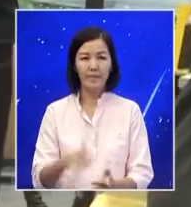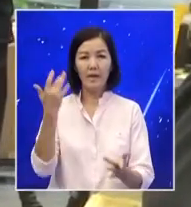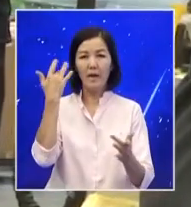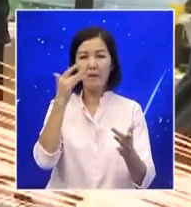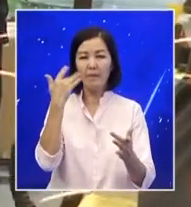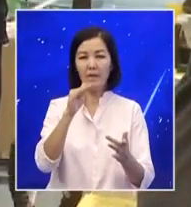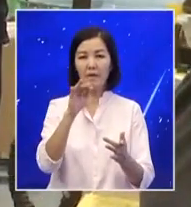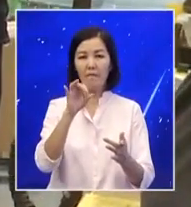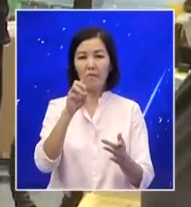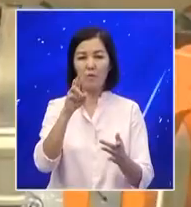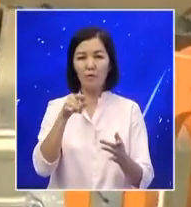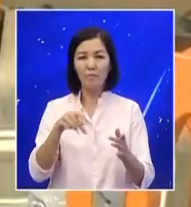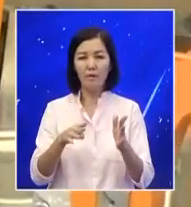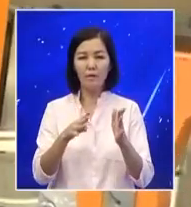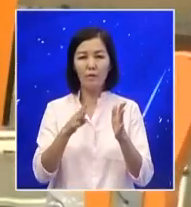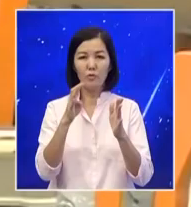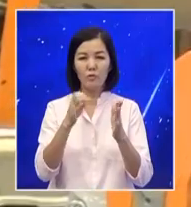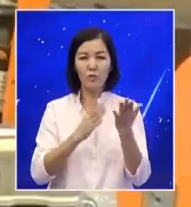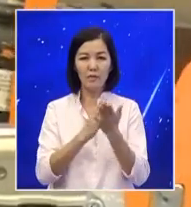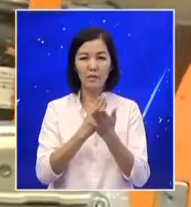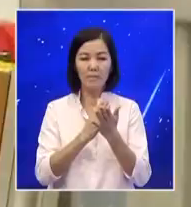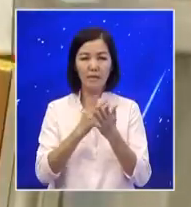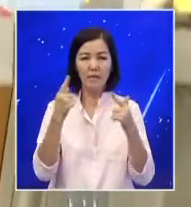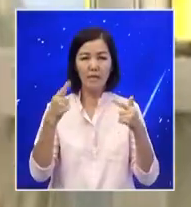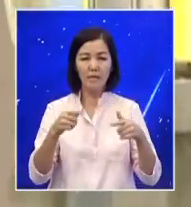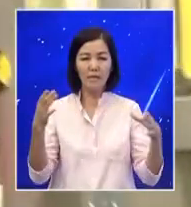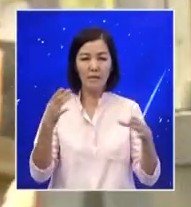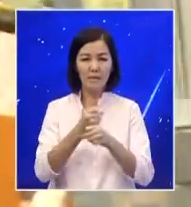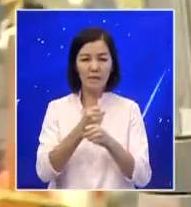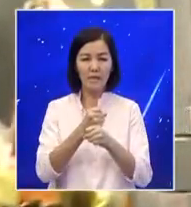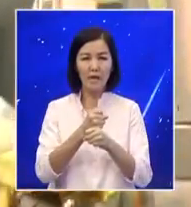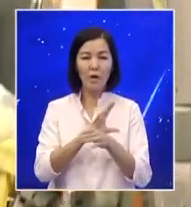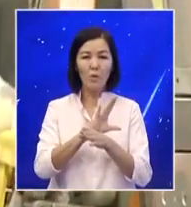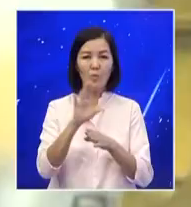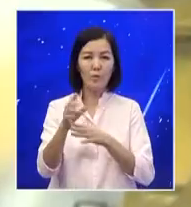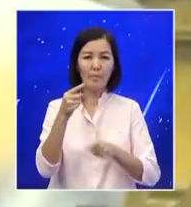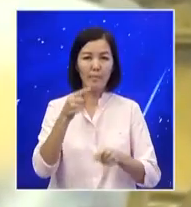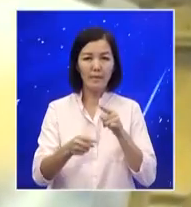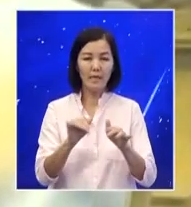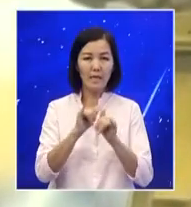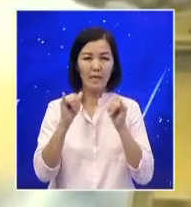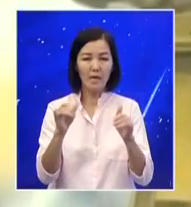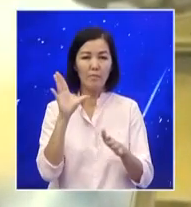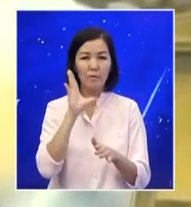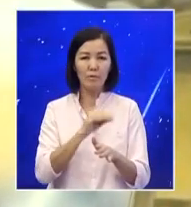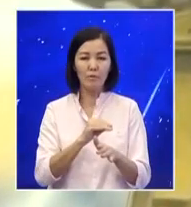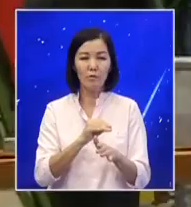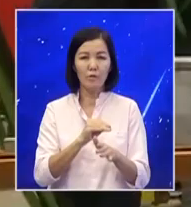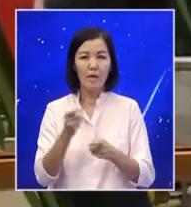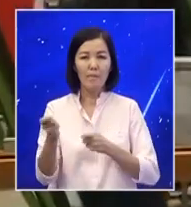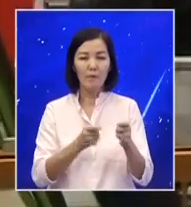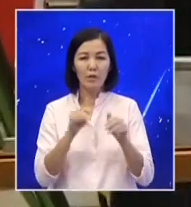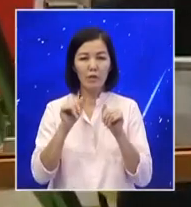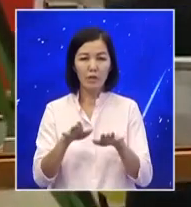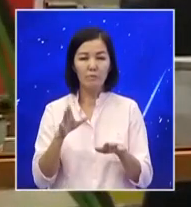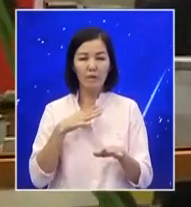Американың Форд компаниясы 1400 қызметкерін қысқартпақ, өнімділігін арттырып, бәсекеге қабілеттілікті нығайту үшін Форд Мотор басшылығы осындай